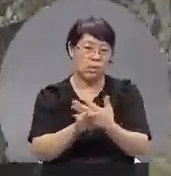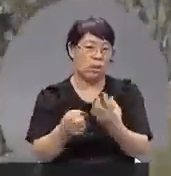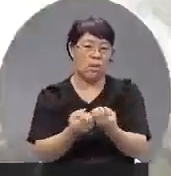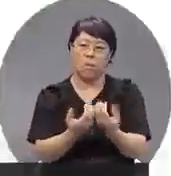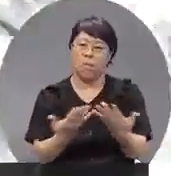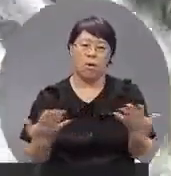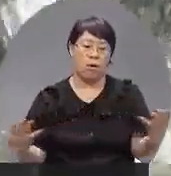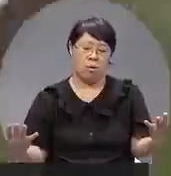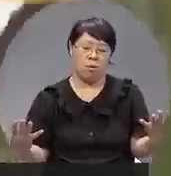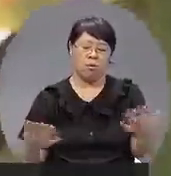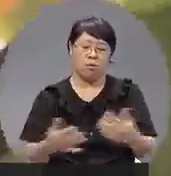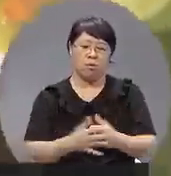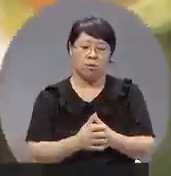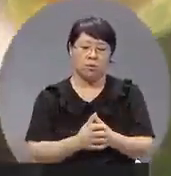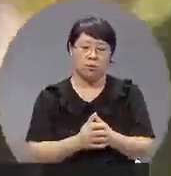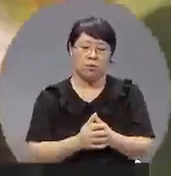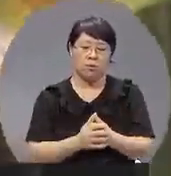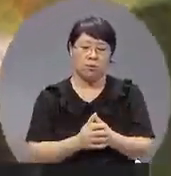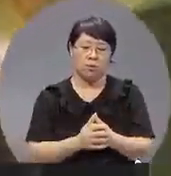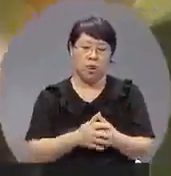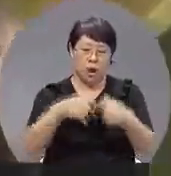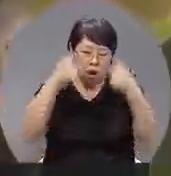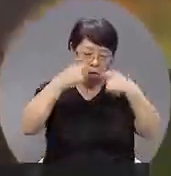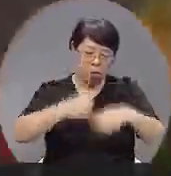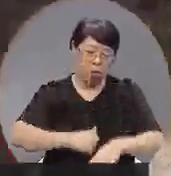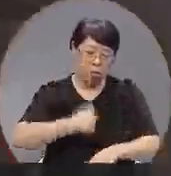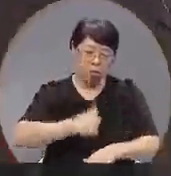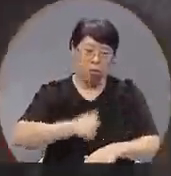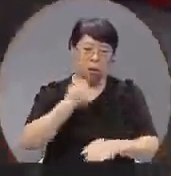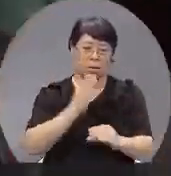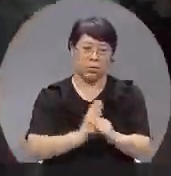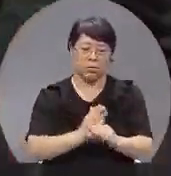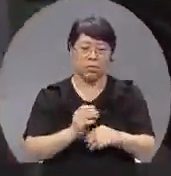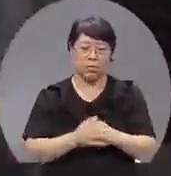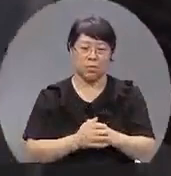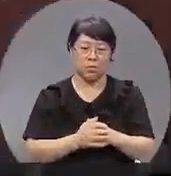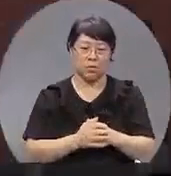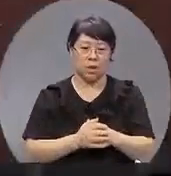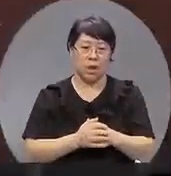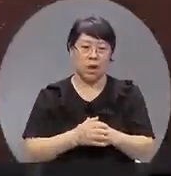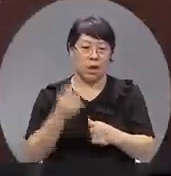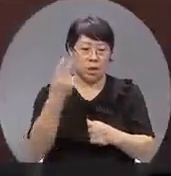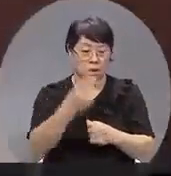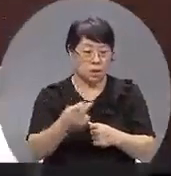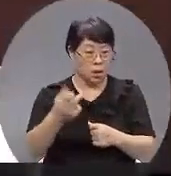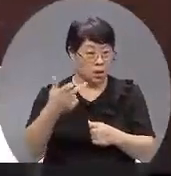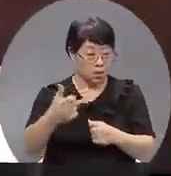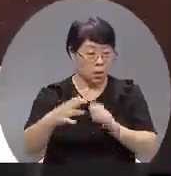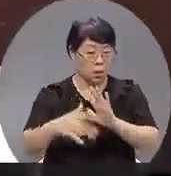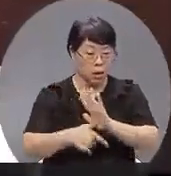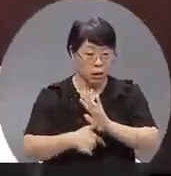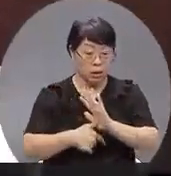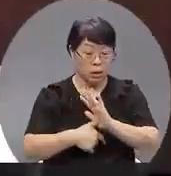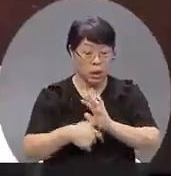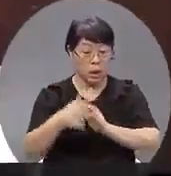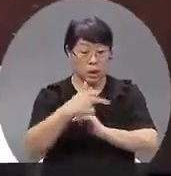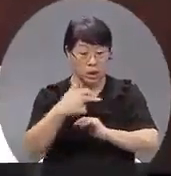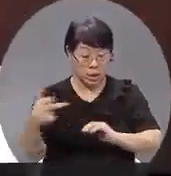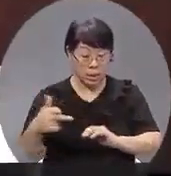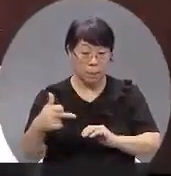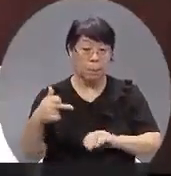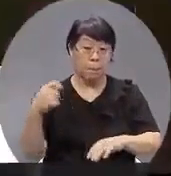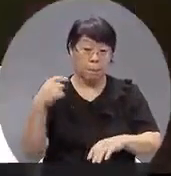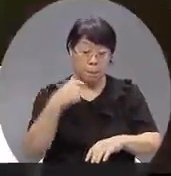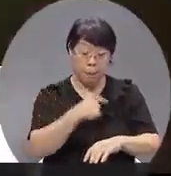속수무책으로 지켜만 보고 있어야 할 판이라며 울분을 터뜨리고 있습니다. 17년도에 저희가 큰 액수의 피해를 입고 정말